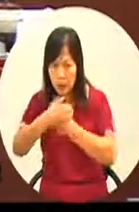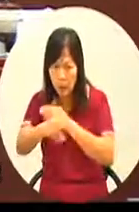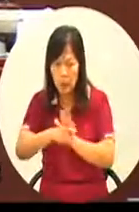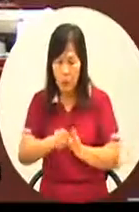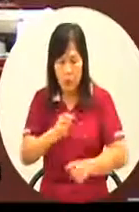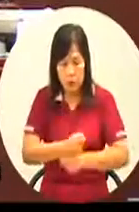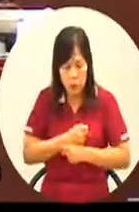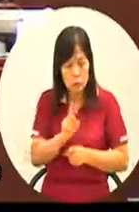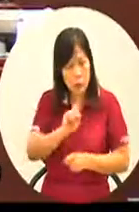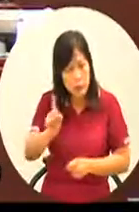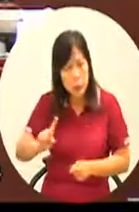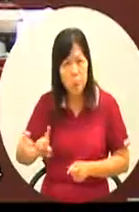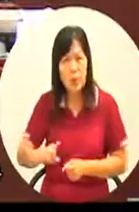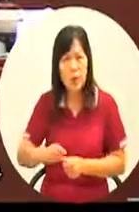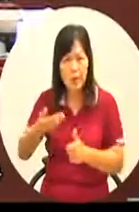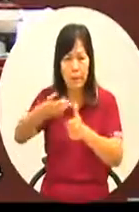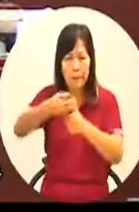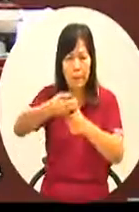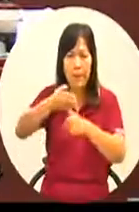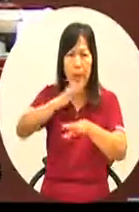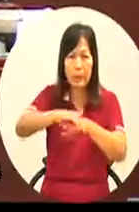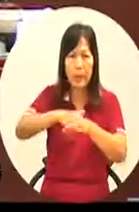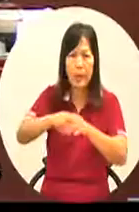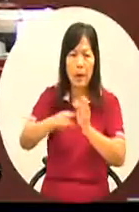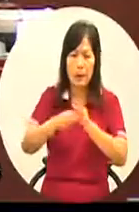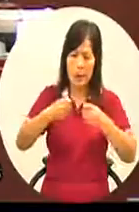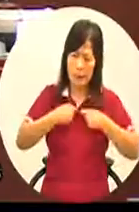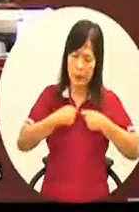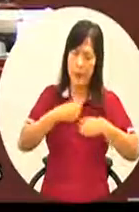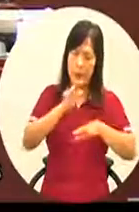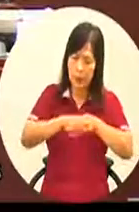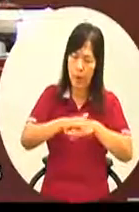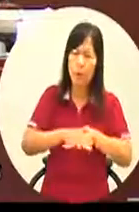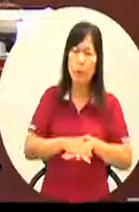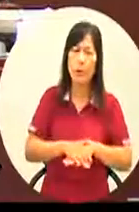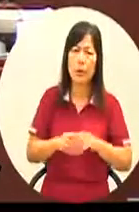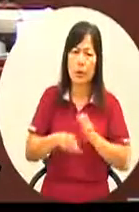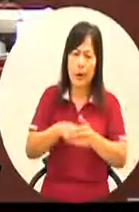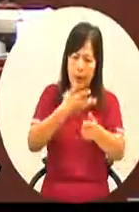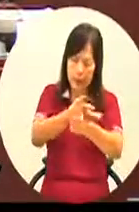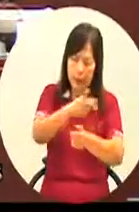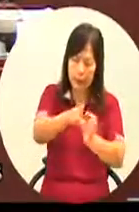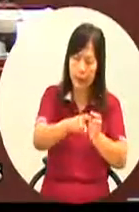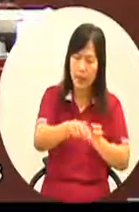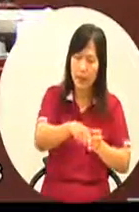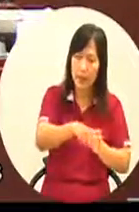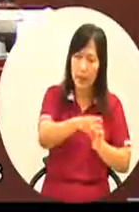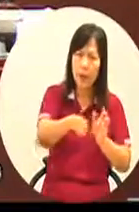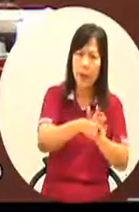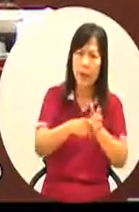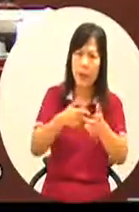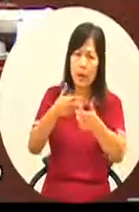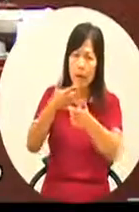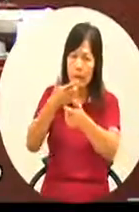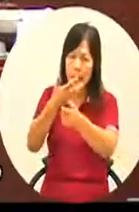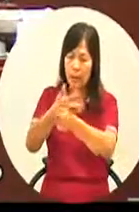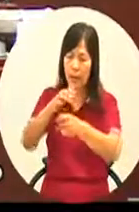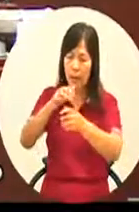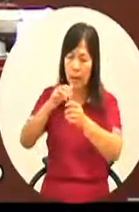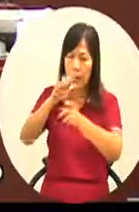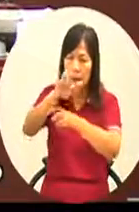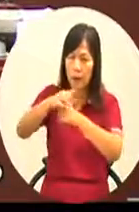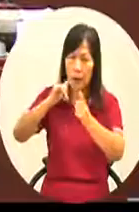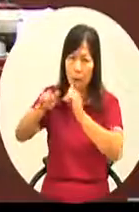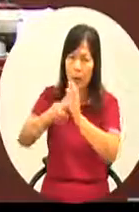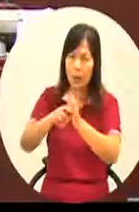的这个部分。我想这个部分，我会加强我的训练，啊，让因会当会当更加好咱的农民吼。一方面，这